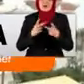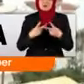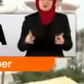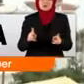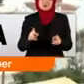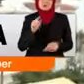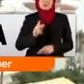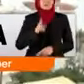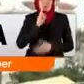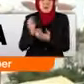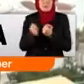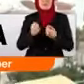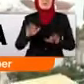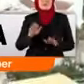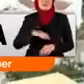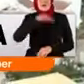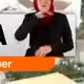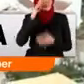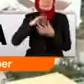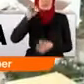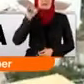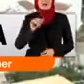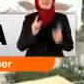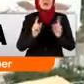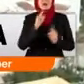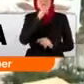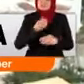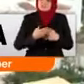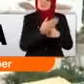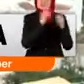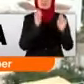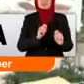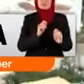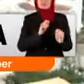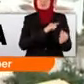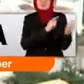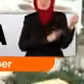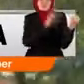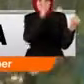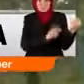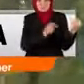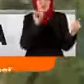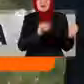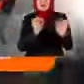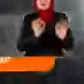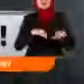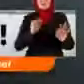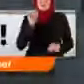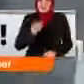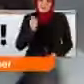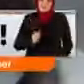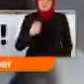buradan sonuç alamazsam Avrupa İnsan Hakları Mahkemesi'ne kadar geçen Çünkü güçlü her zaman haklı değildir haklı daima haklıdır